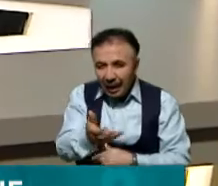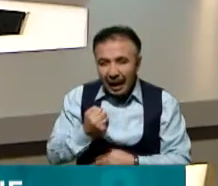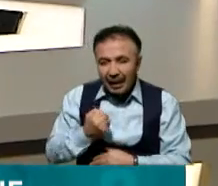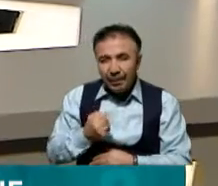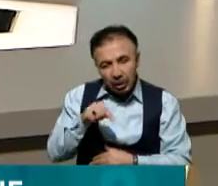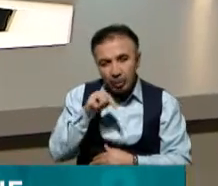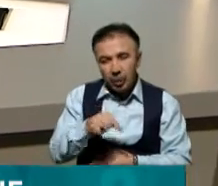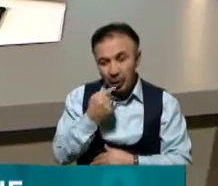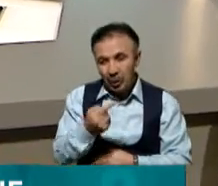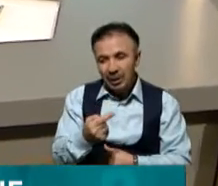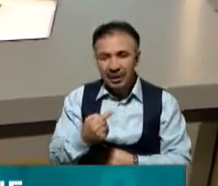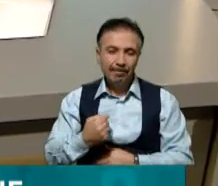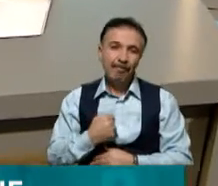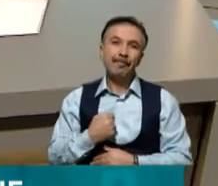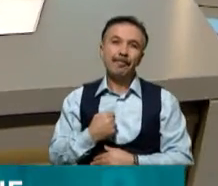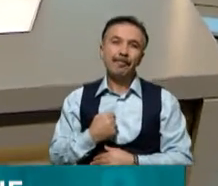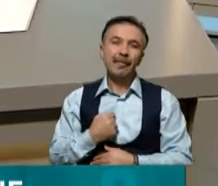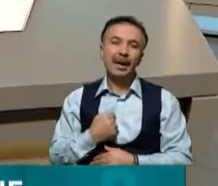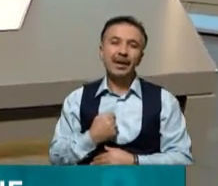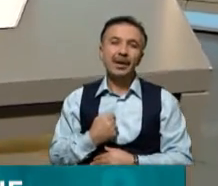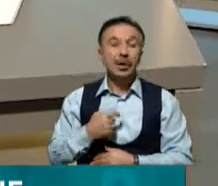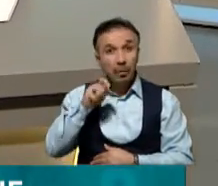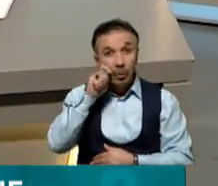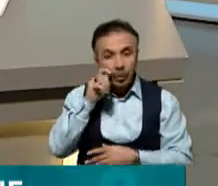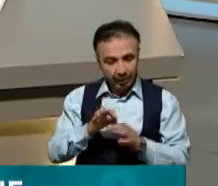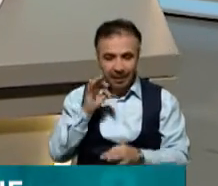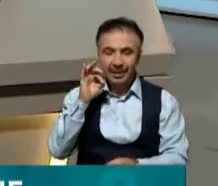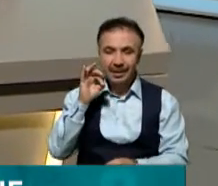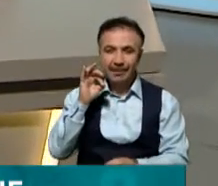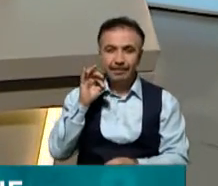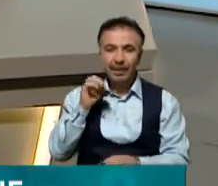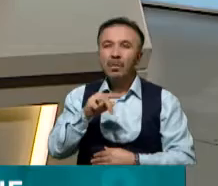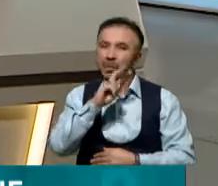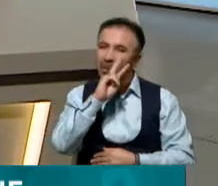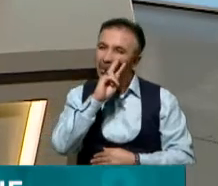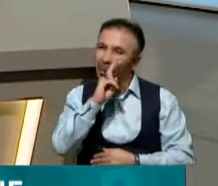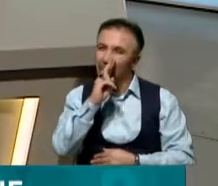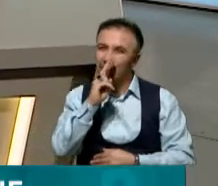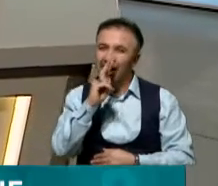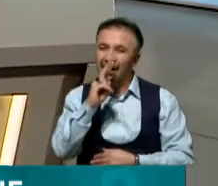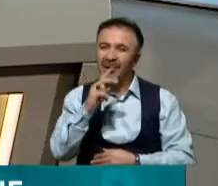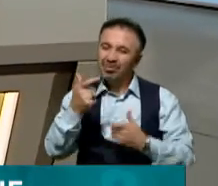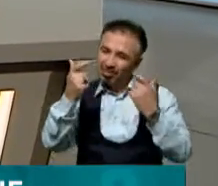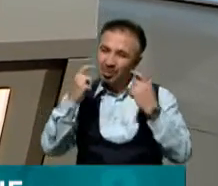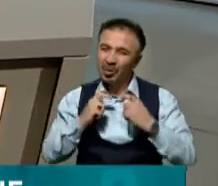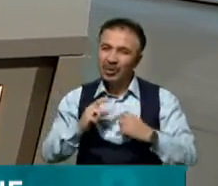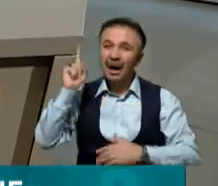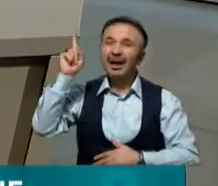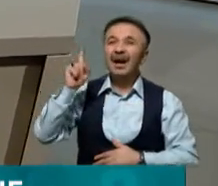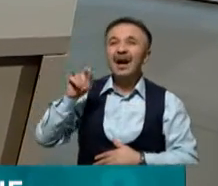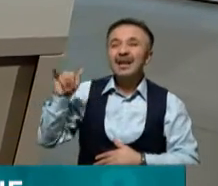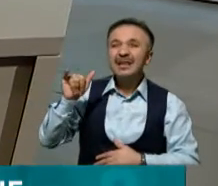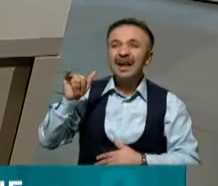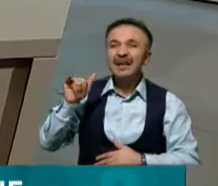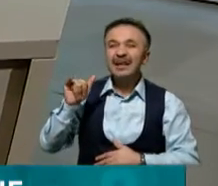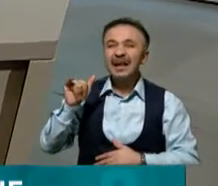ki, ya ben inanan bir insanım, Müslümanım. Bu günah yüküyle Rabbimin huzuruna çıkmak